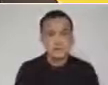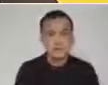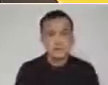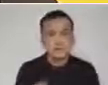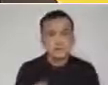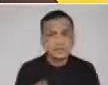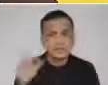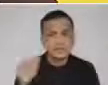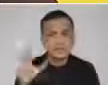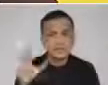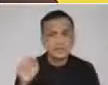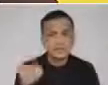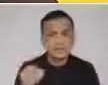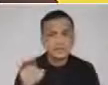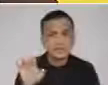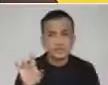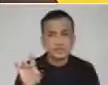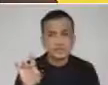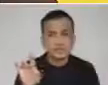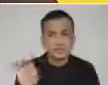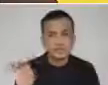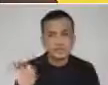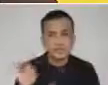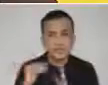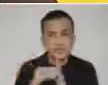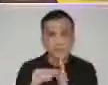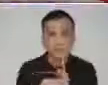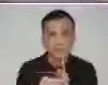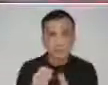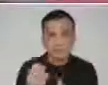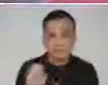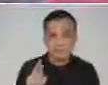ating traffic check. Rise and shine, Darling Fifi!